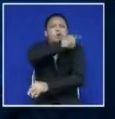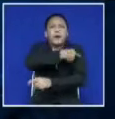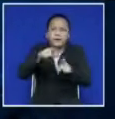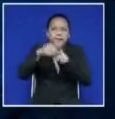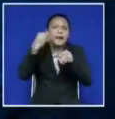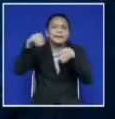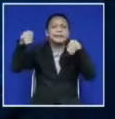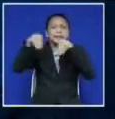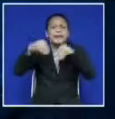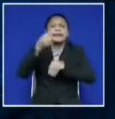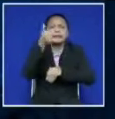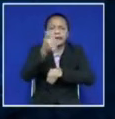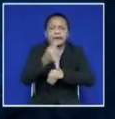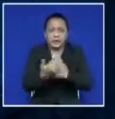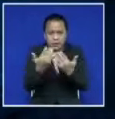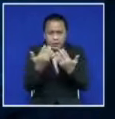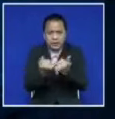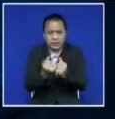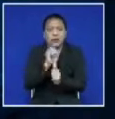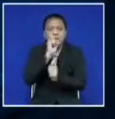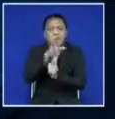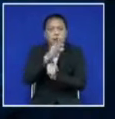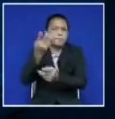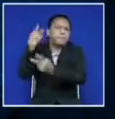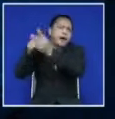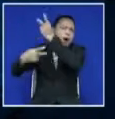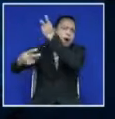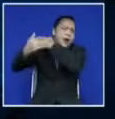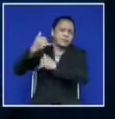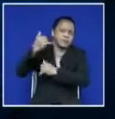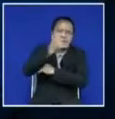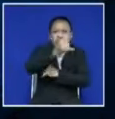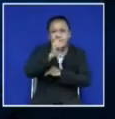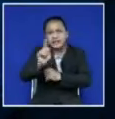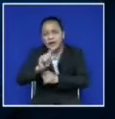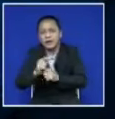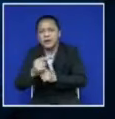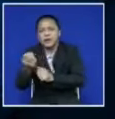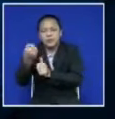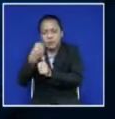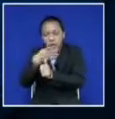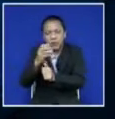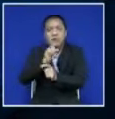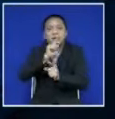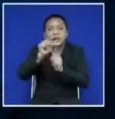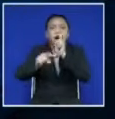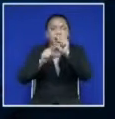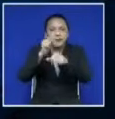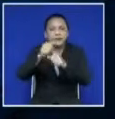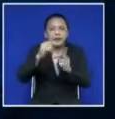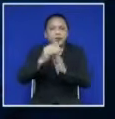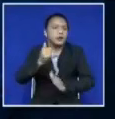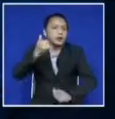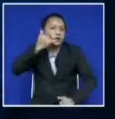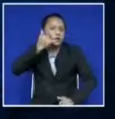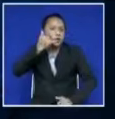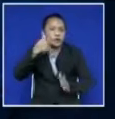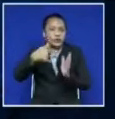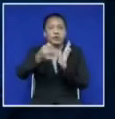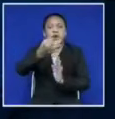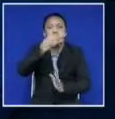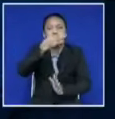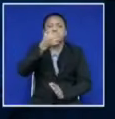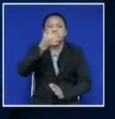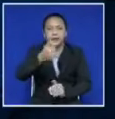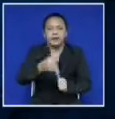ใกล้บ้านทั้งนี้นะคะให้แจ้งประวัติเสี่ยงหรือสามารถแจ้งเบาะแสและสอบถามเพิ่มเติมได้ที่สายด่วนสมุทรสาคร